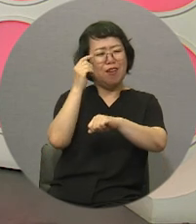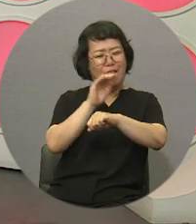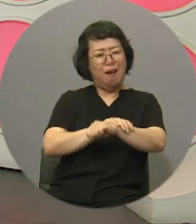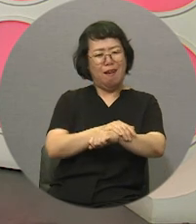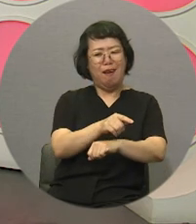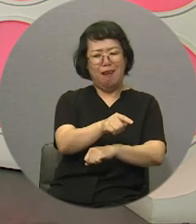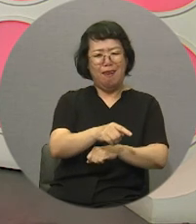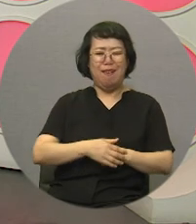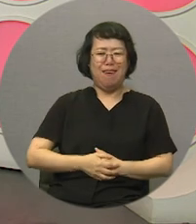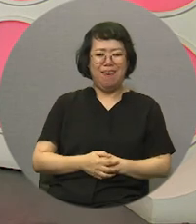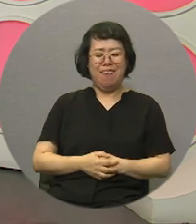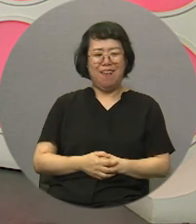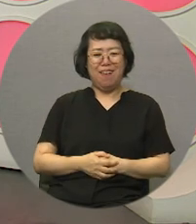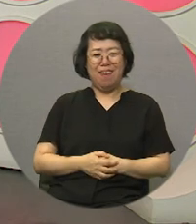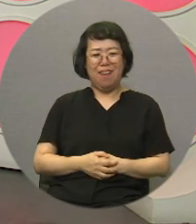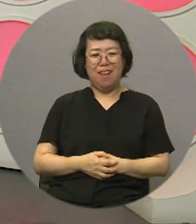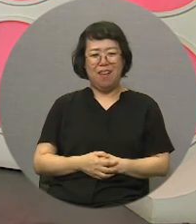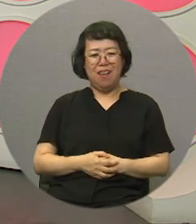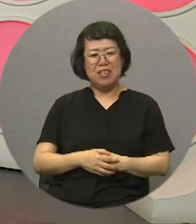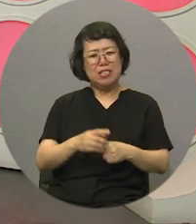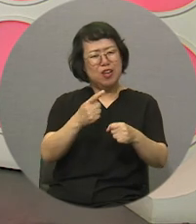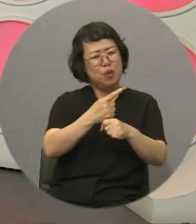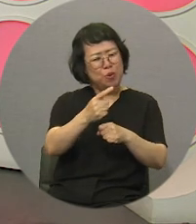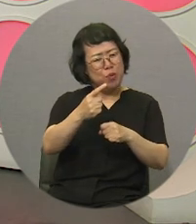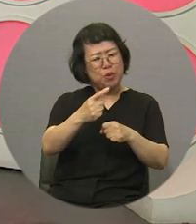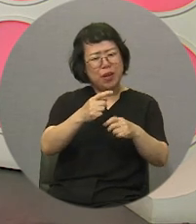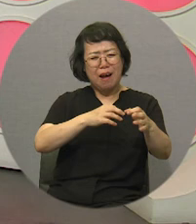왜 그만뒀는지가 궁금하네요. 아무래도 매출이.